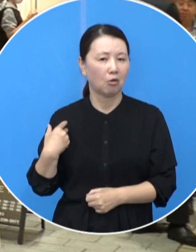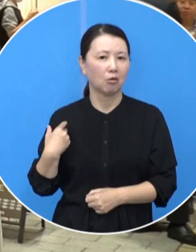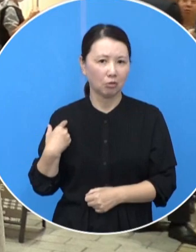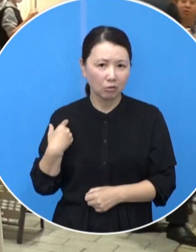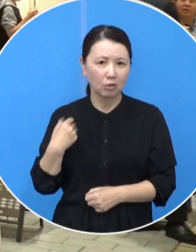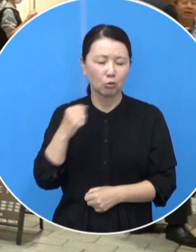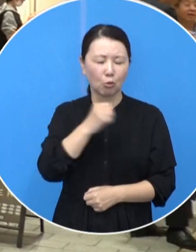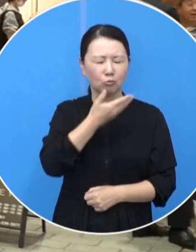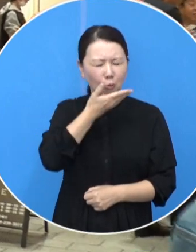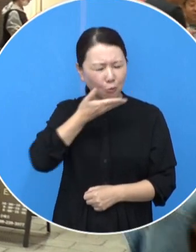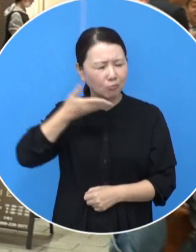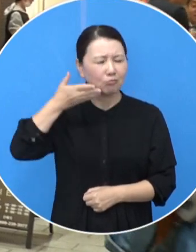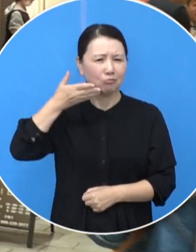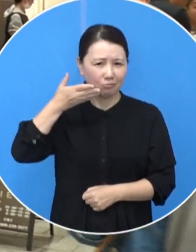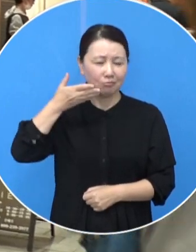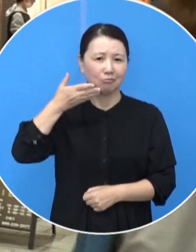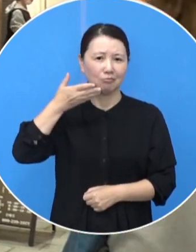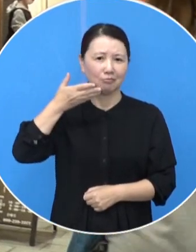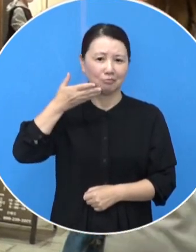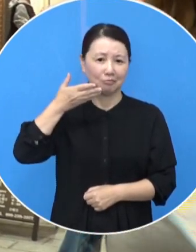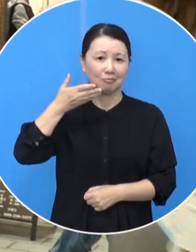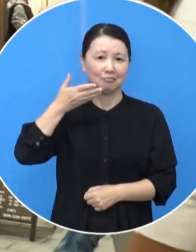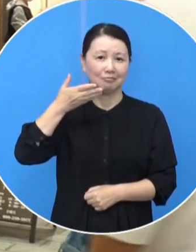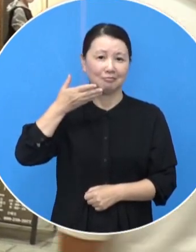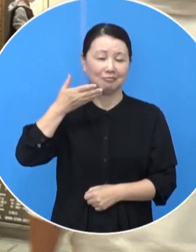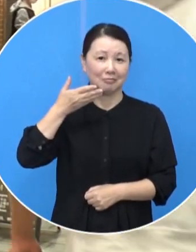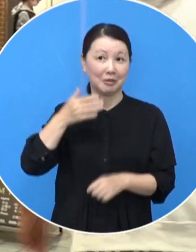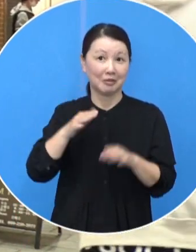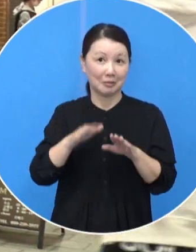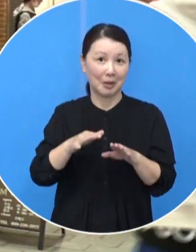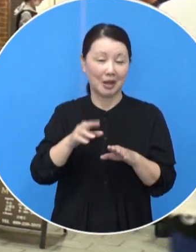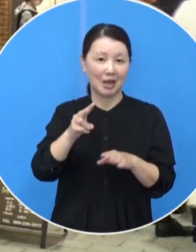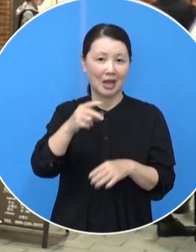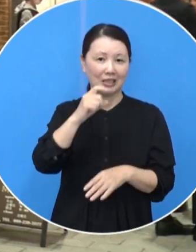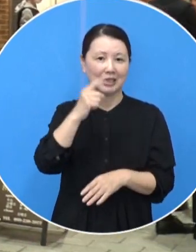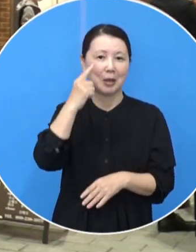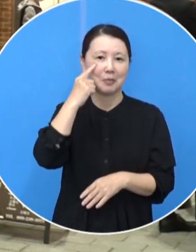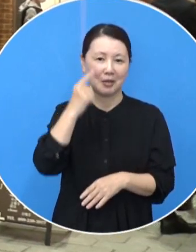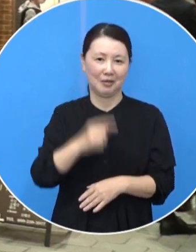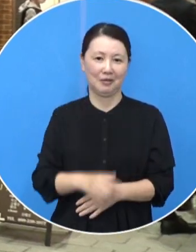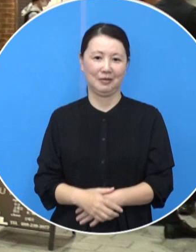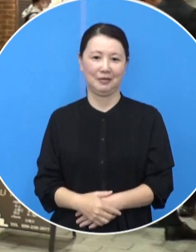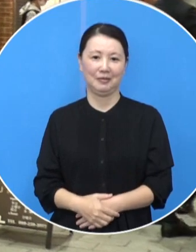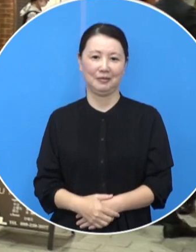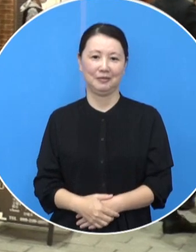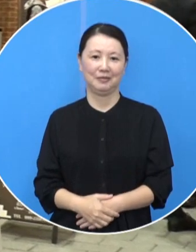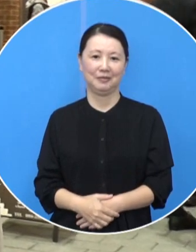っただけで焼酎美味しいなって感じて、今回もう今2杯目です。